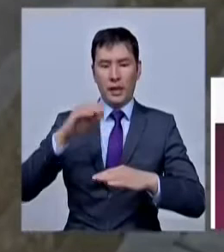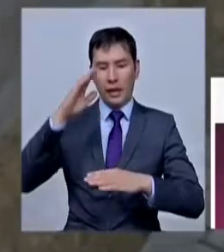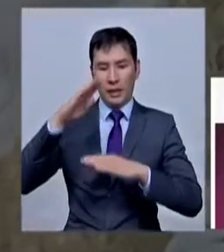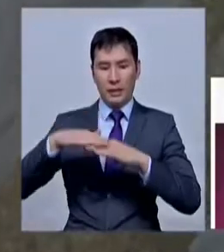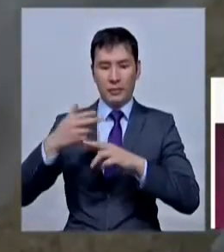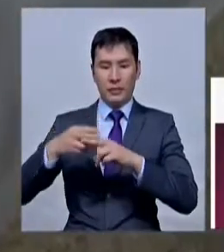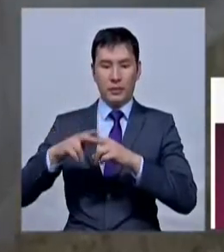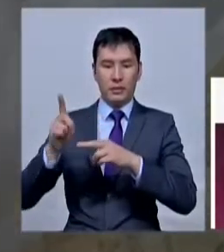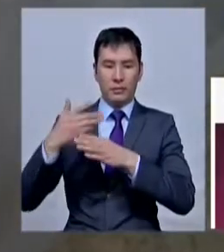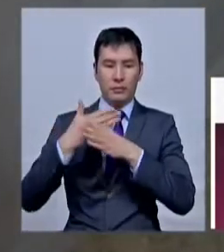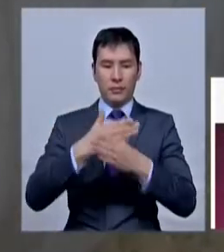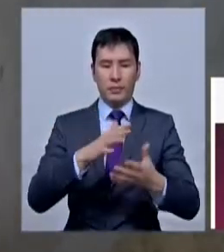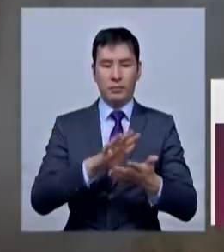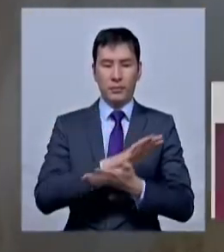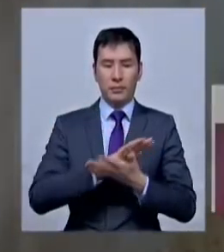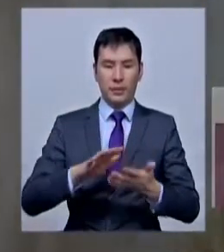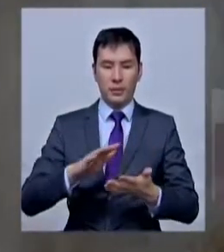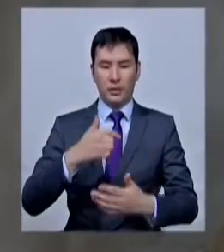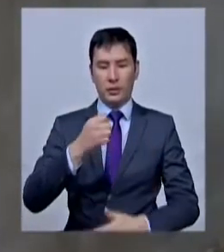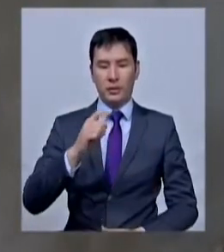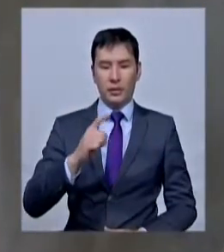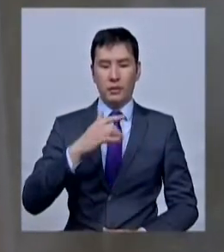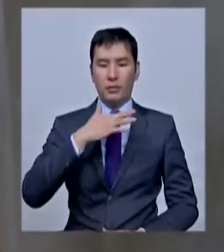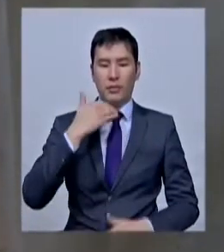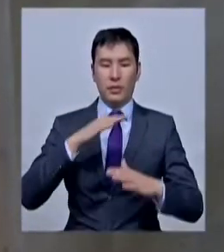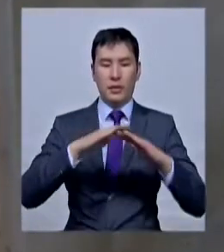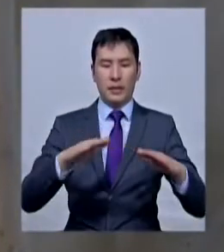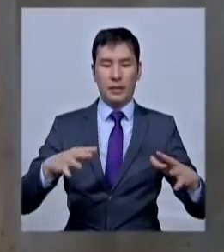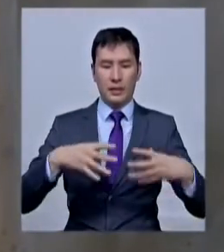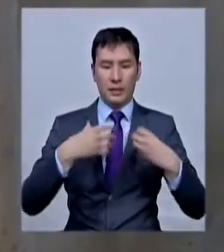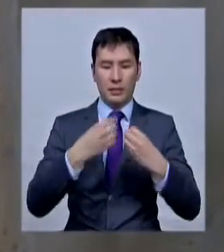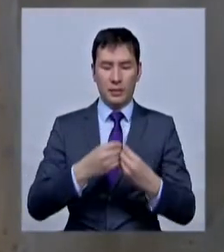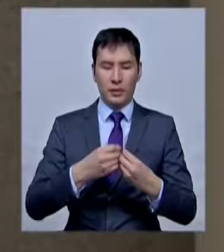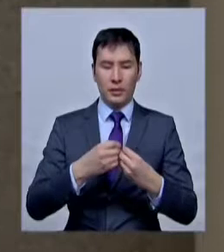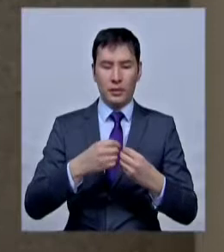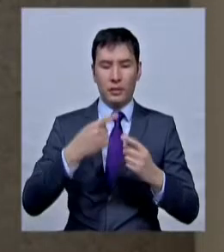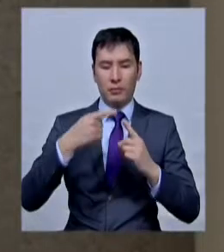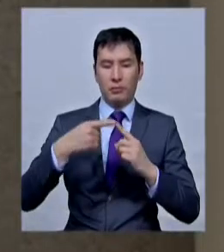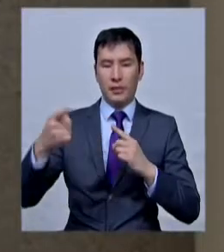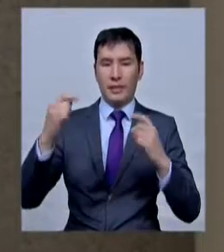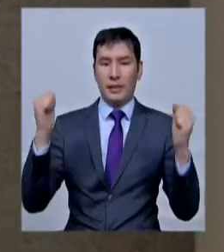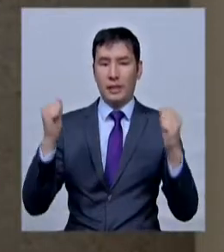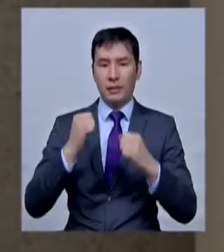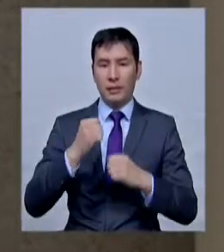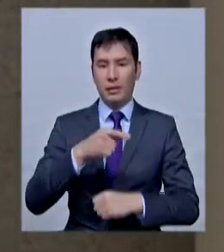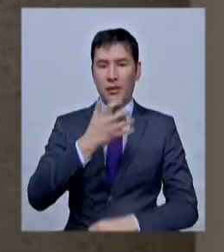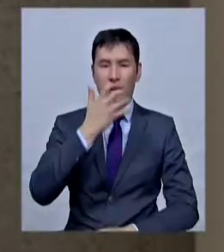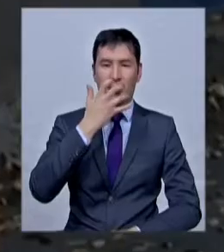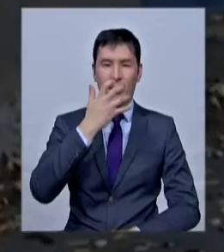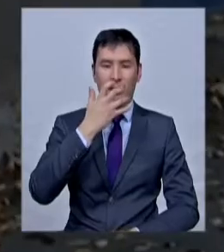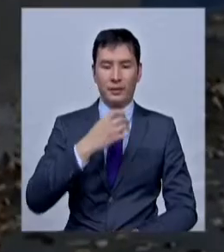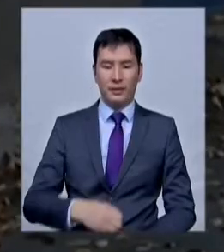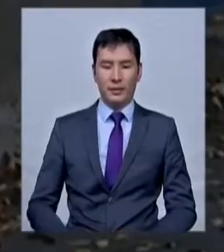газ құбырларын тегін орнатып берген. Енді көп балалы Османовтар жанұясы алдағы қыс маусымына толықтай дайын.